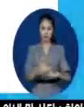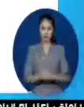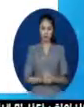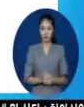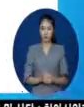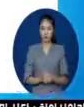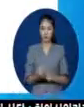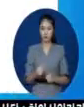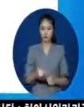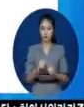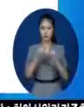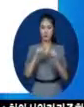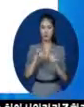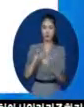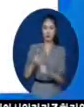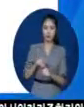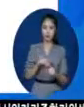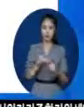다음은 채용정보입니다.